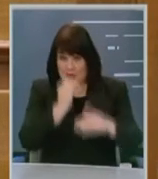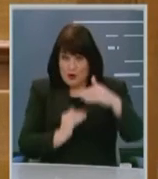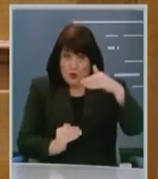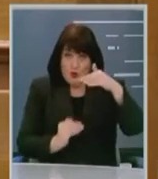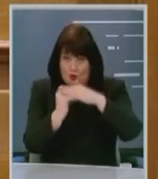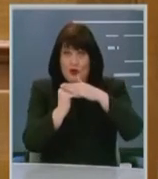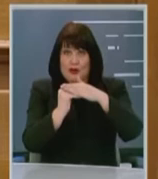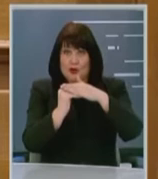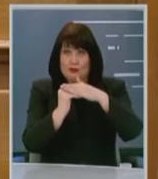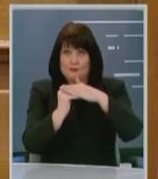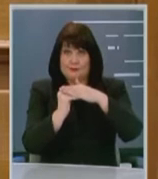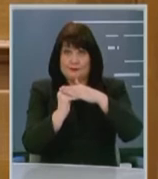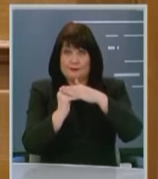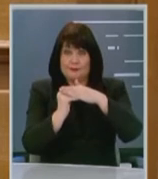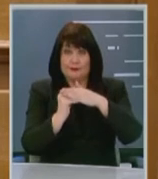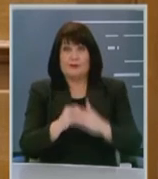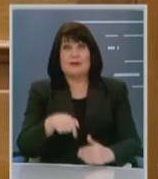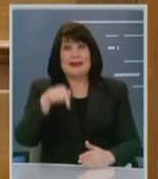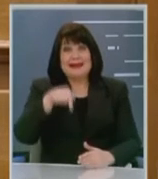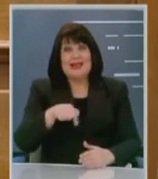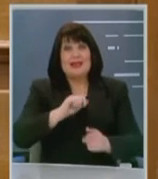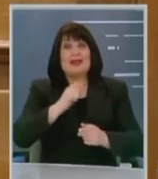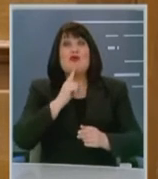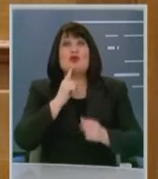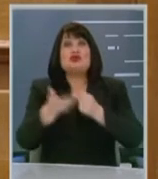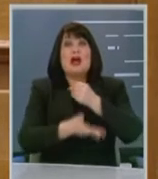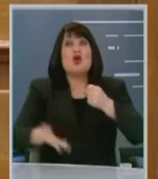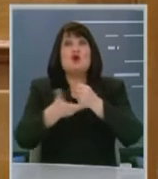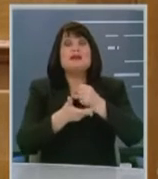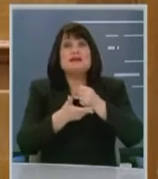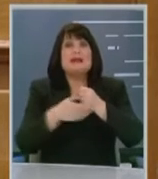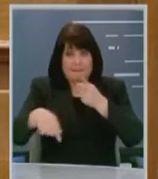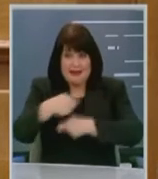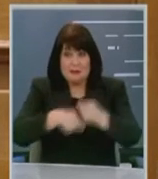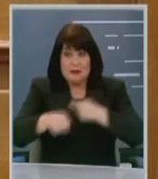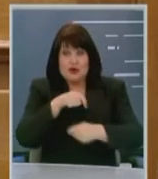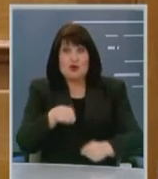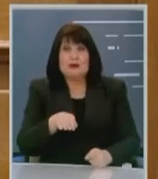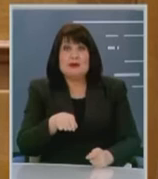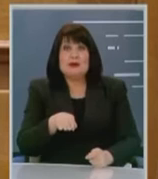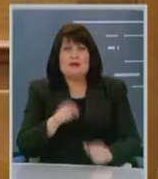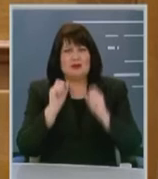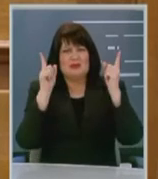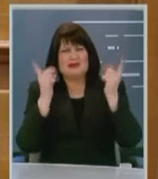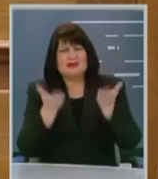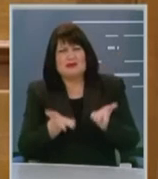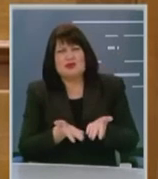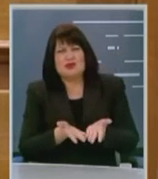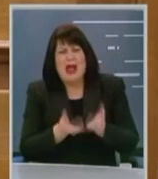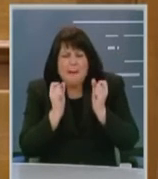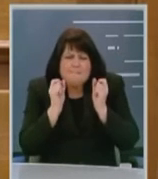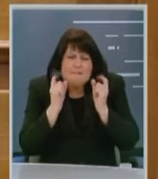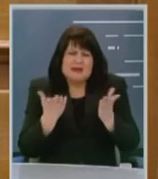μια επιχειρηματικού χαρακτήρα δραστηριότητα όπως είναι η αγροτική, είναι πρωτόγνωρο και είναι